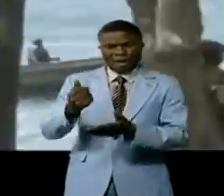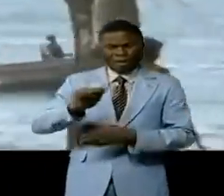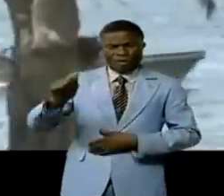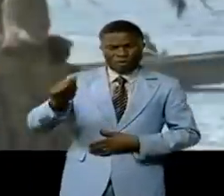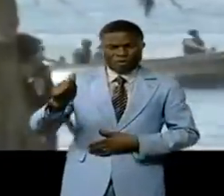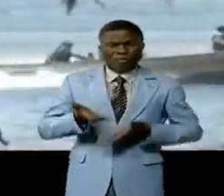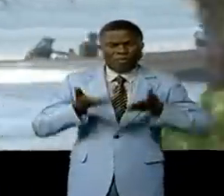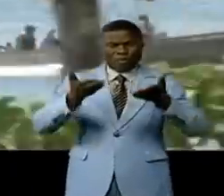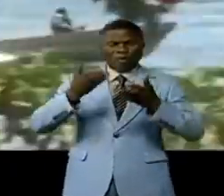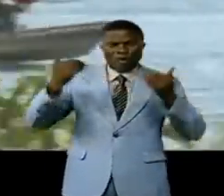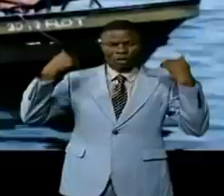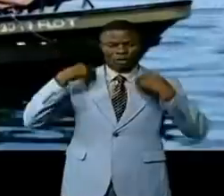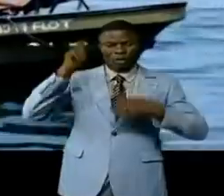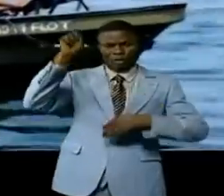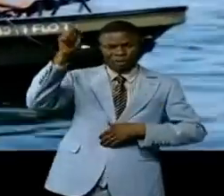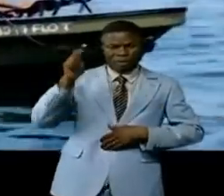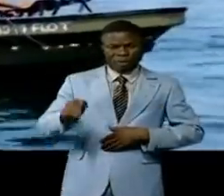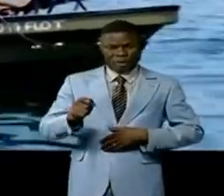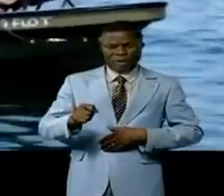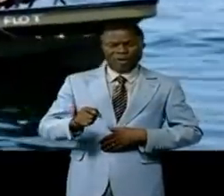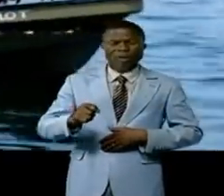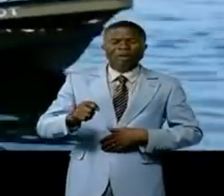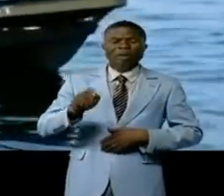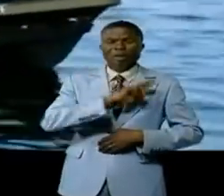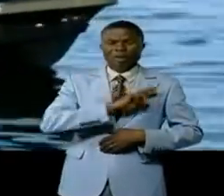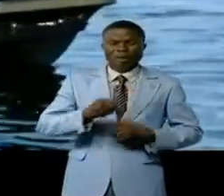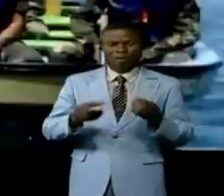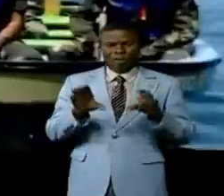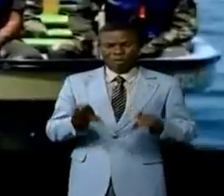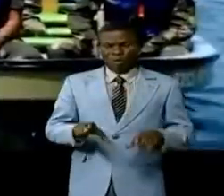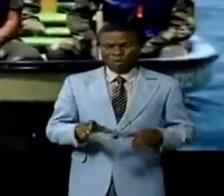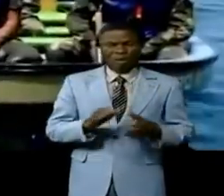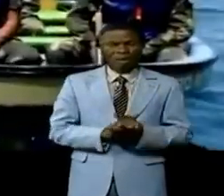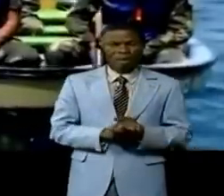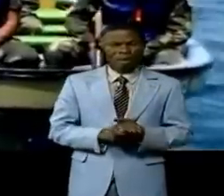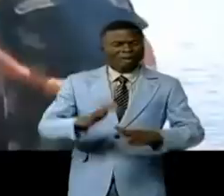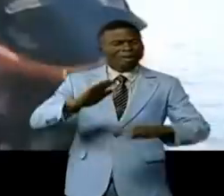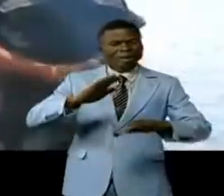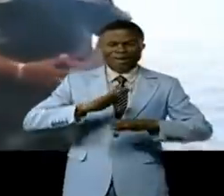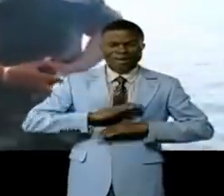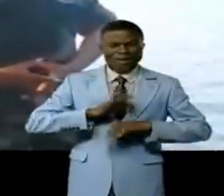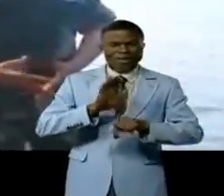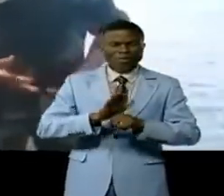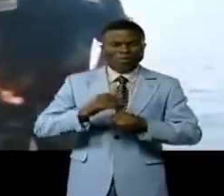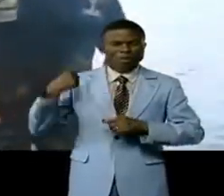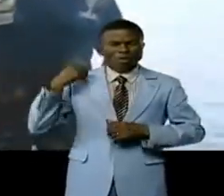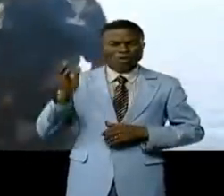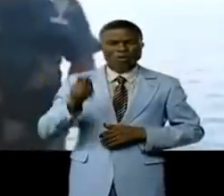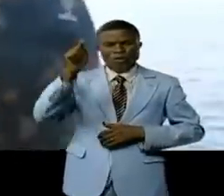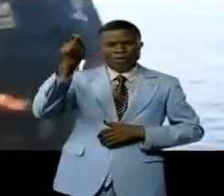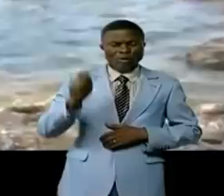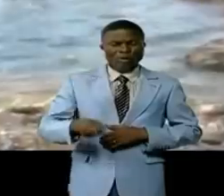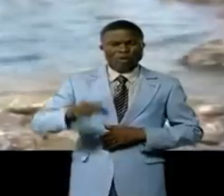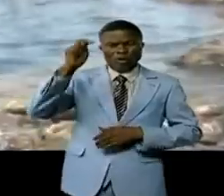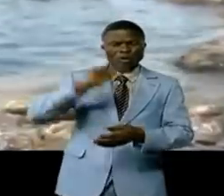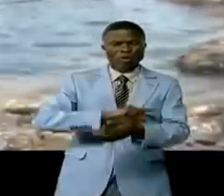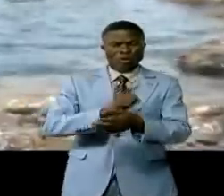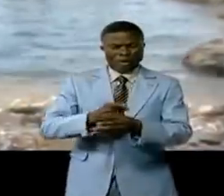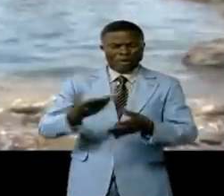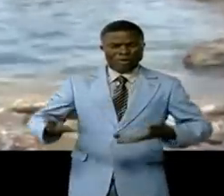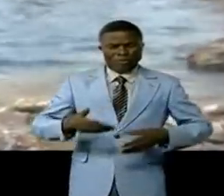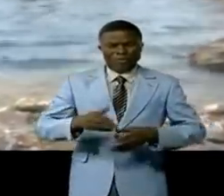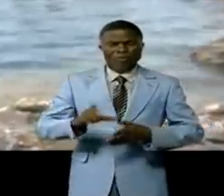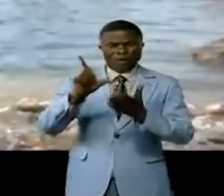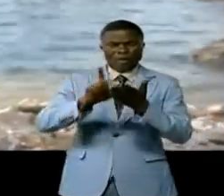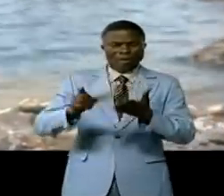chef d'état-major général des forces armées de la RDC, à la satisfaction du gouverneur militaire du Nord Kivu. Le